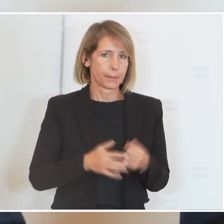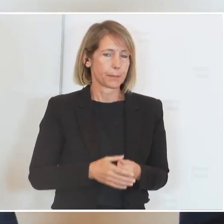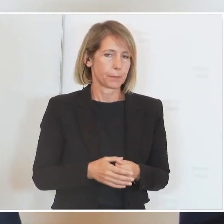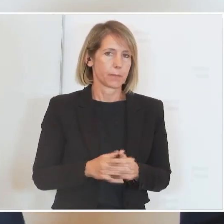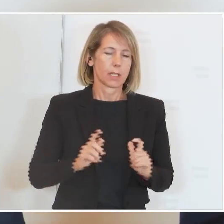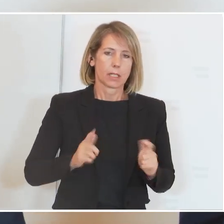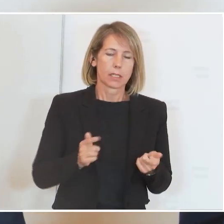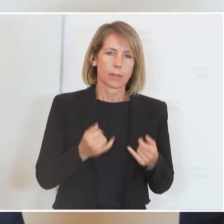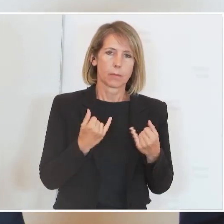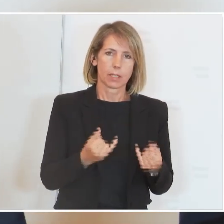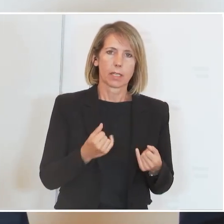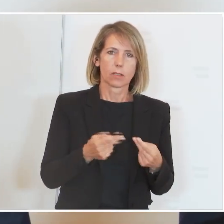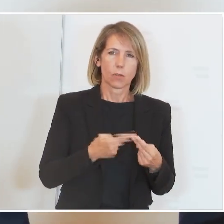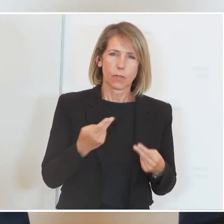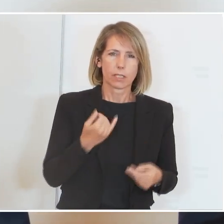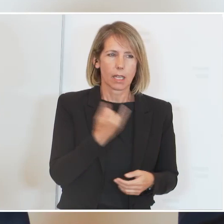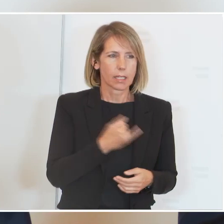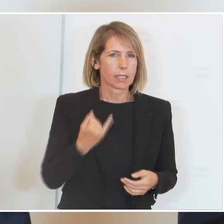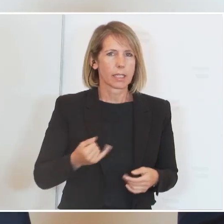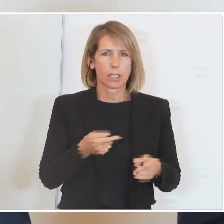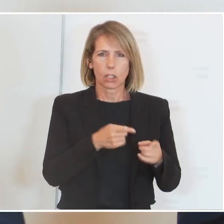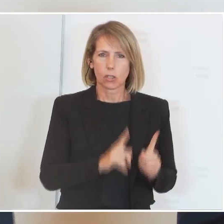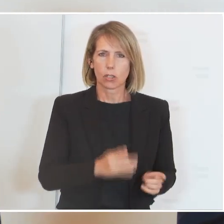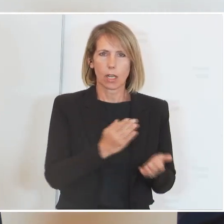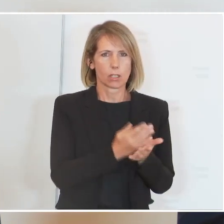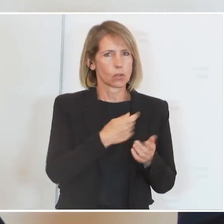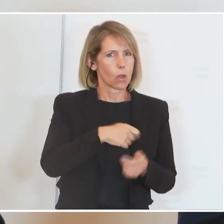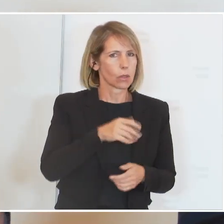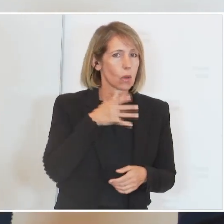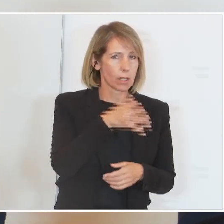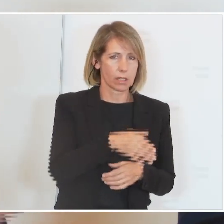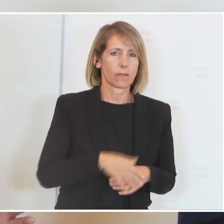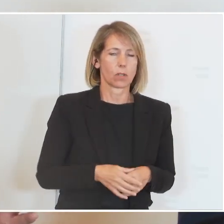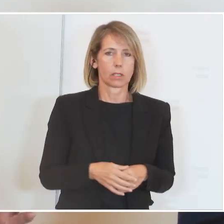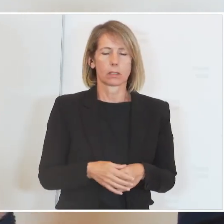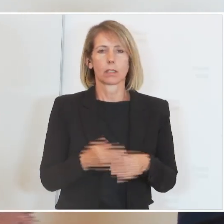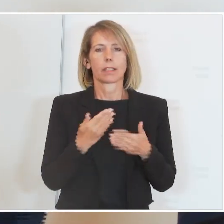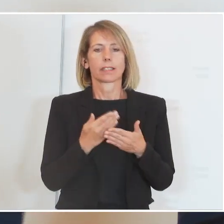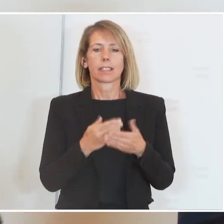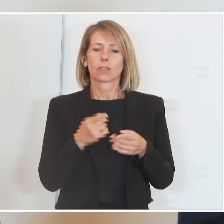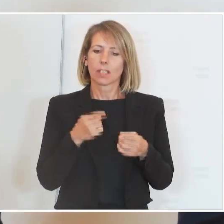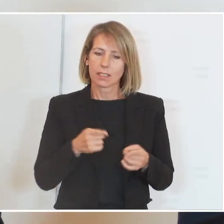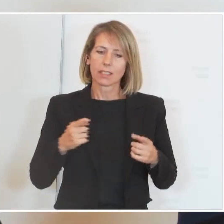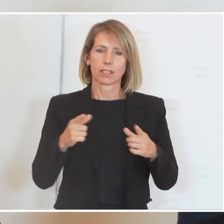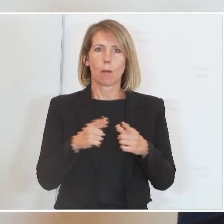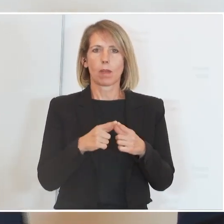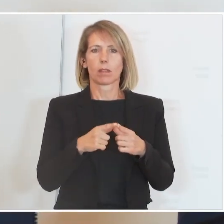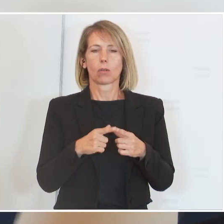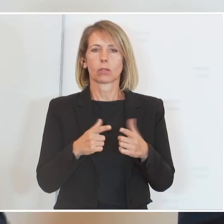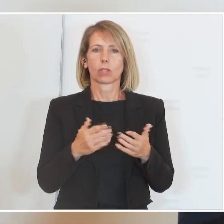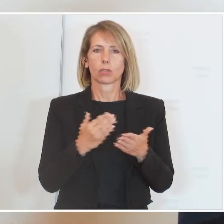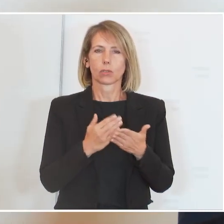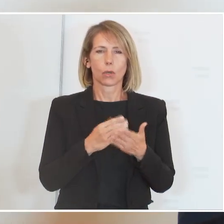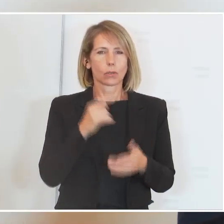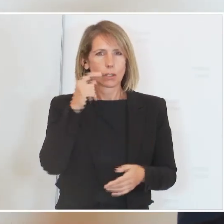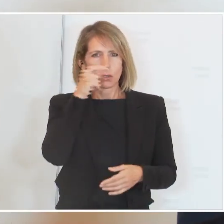an jeder, beinahe mittlerweile an jeder Stelle teurer wird. Und jetzt hat diese Methode genau folgende